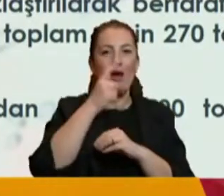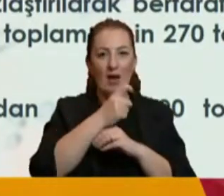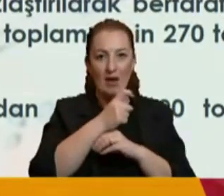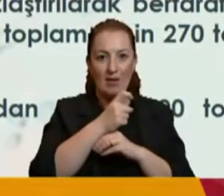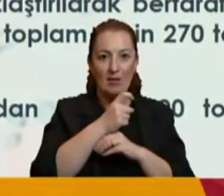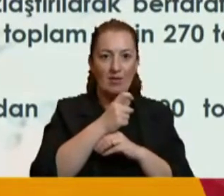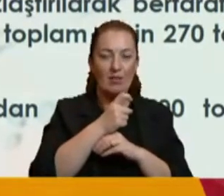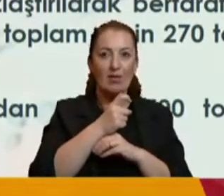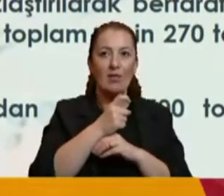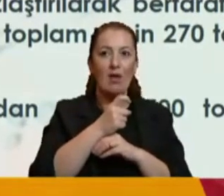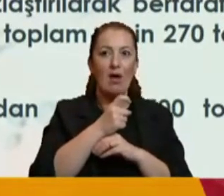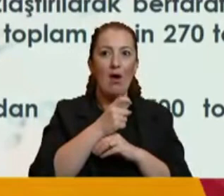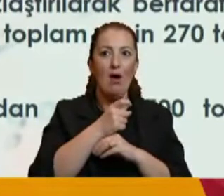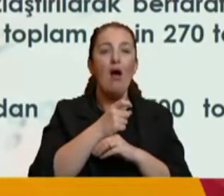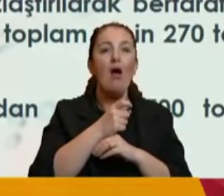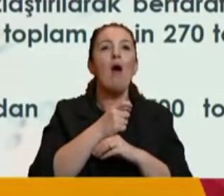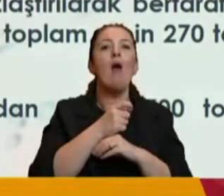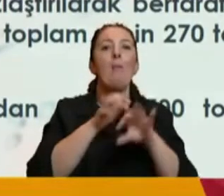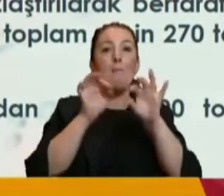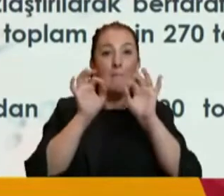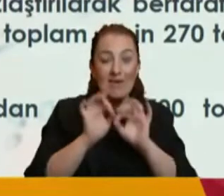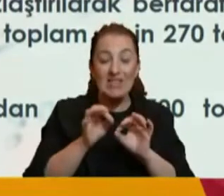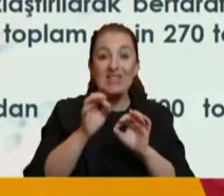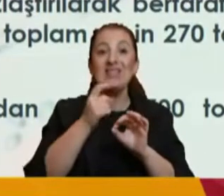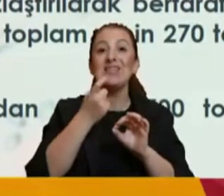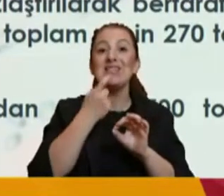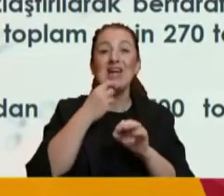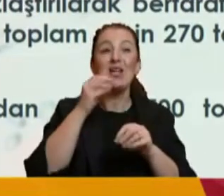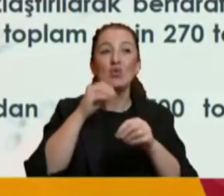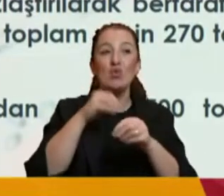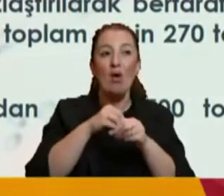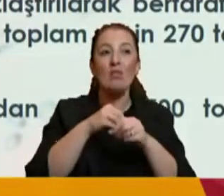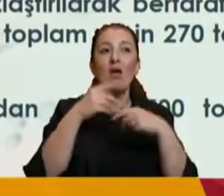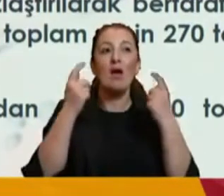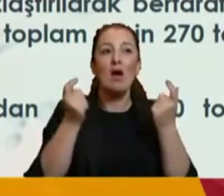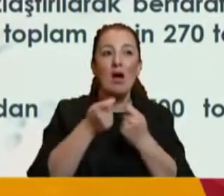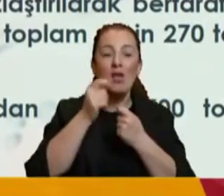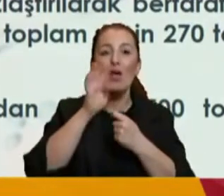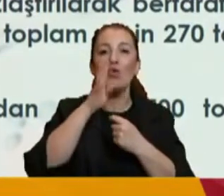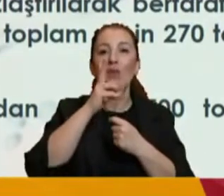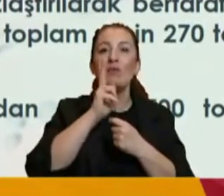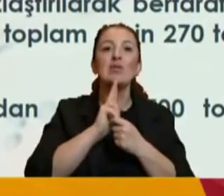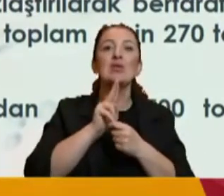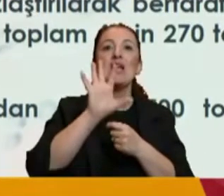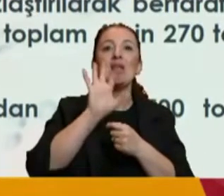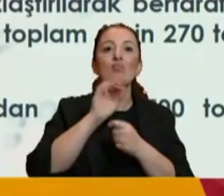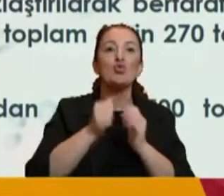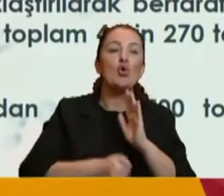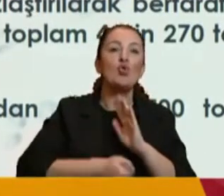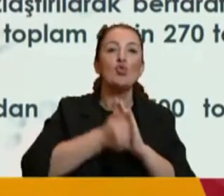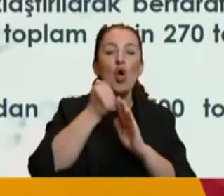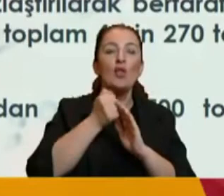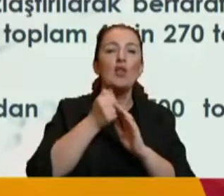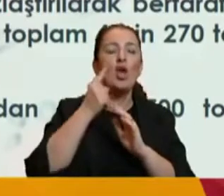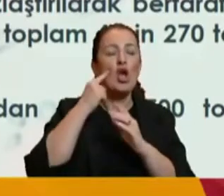alındı Yıl sonuna kadar 4270 ton çamur çıkardık